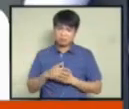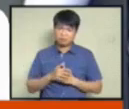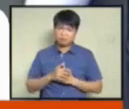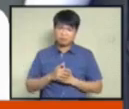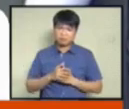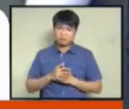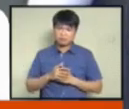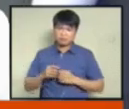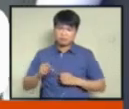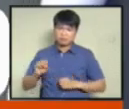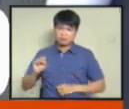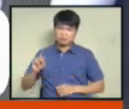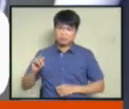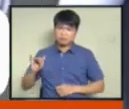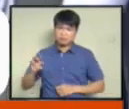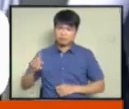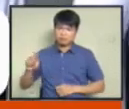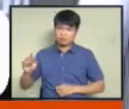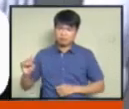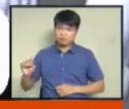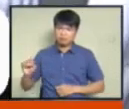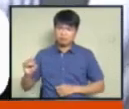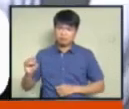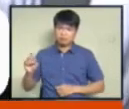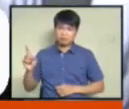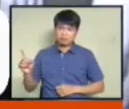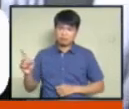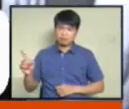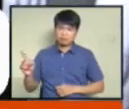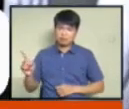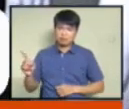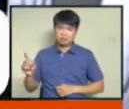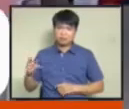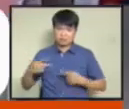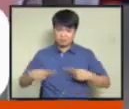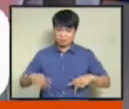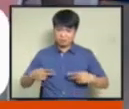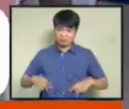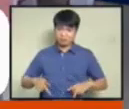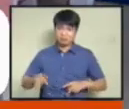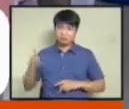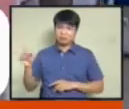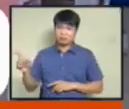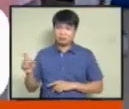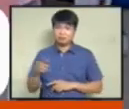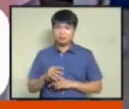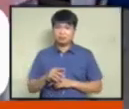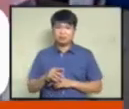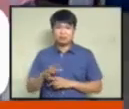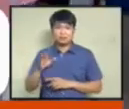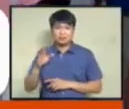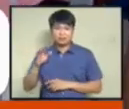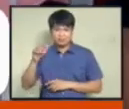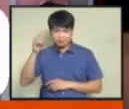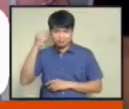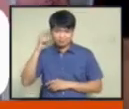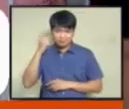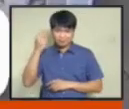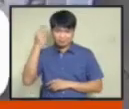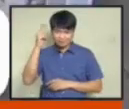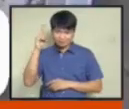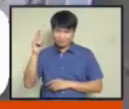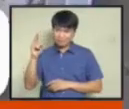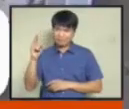have those in skirts, in shorts and in denim pants. At para sa mga tito at tita na batang